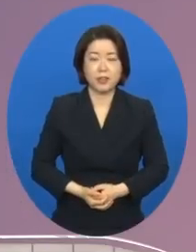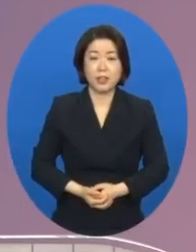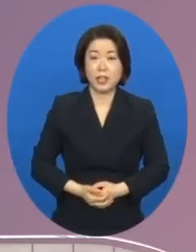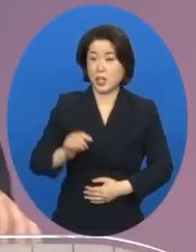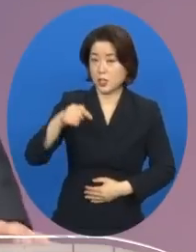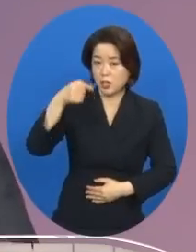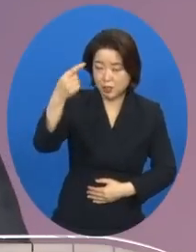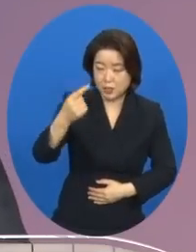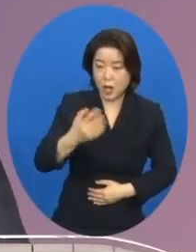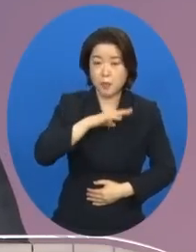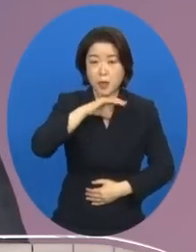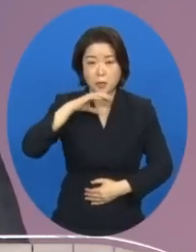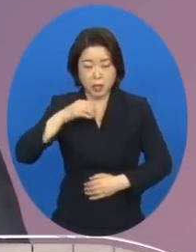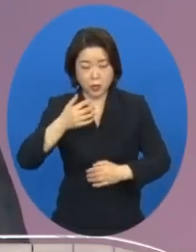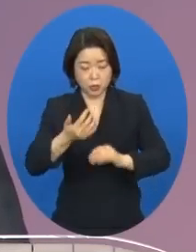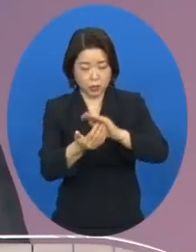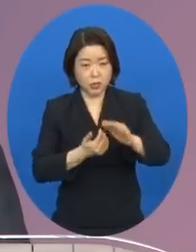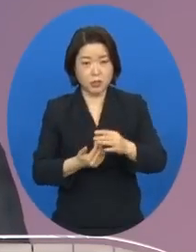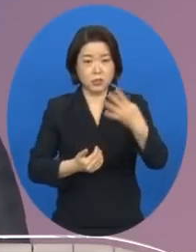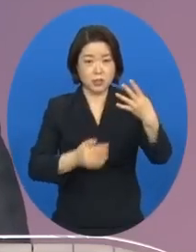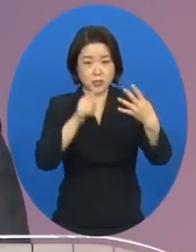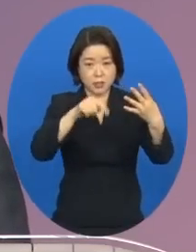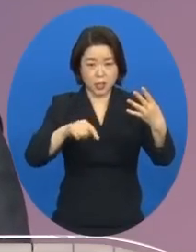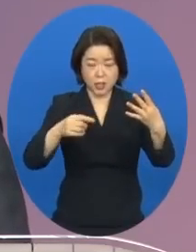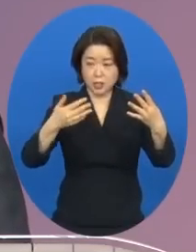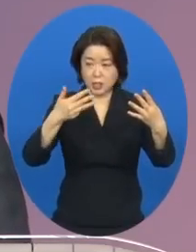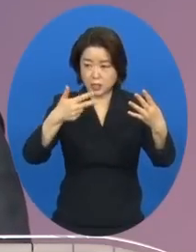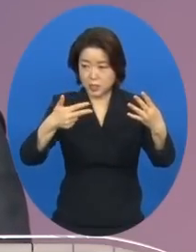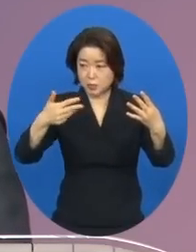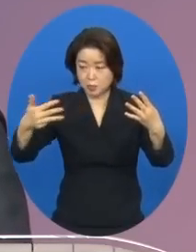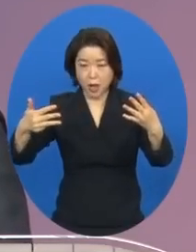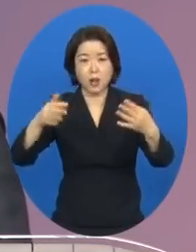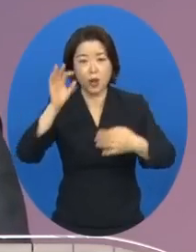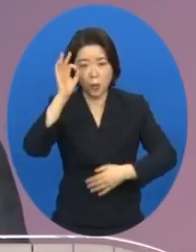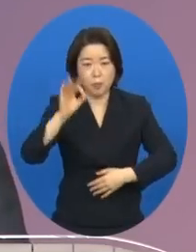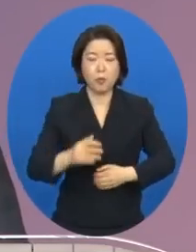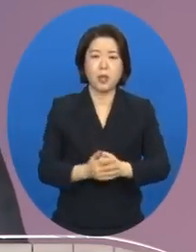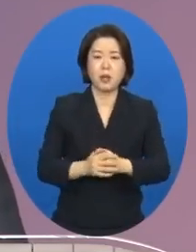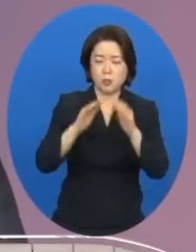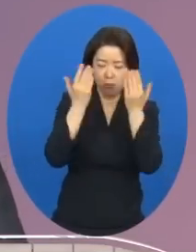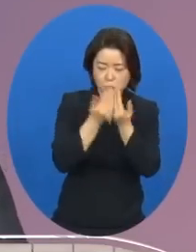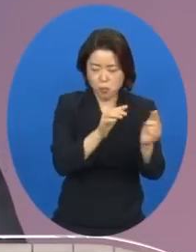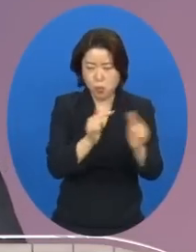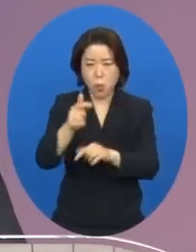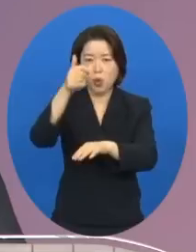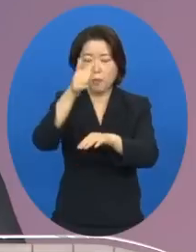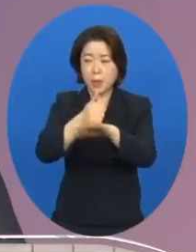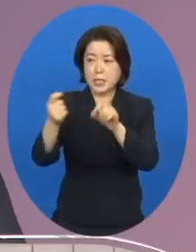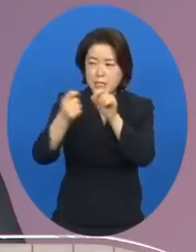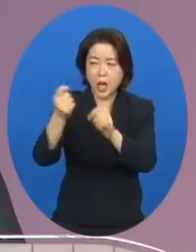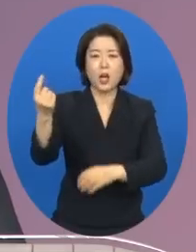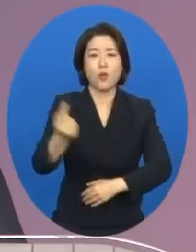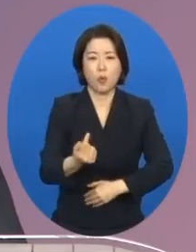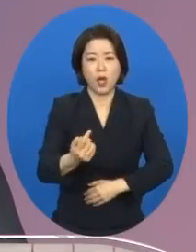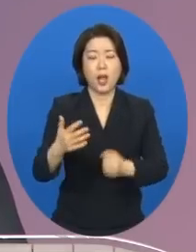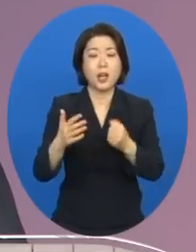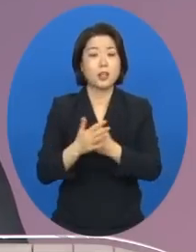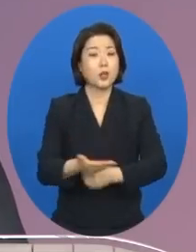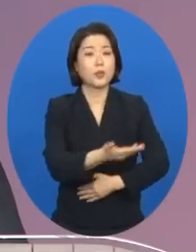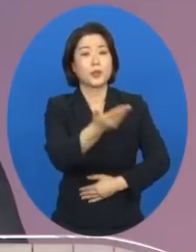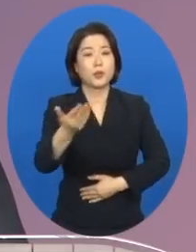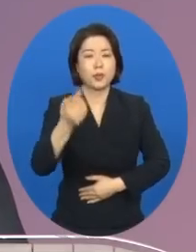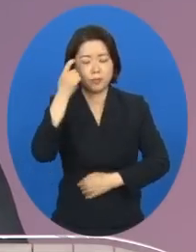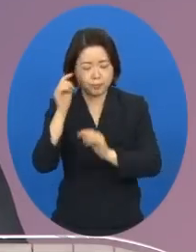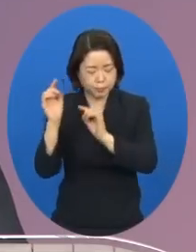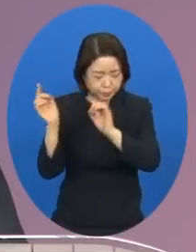그 다음 베드로전서 4장에 내려가면 7절 8절에 이렇게 말씀합니다. 만물의 마지막이 가까웠으니 그러므로 너희는